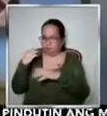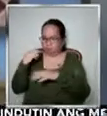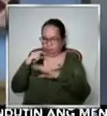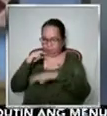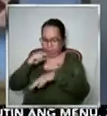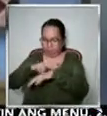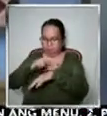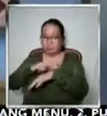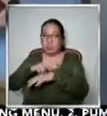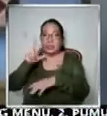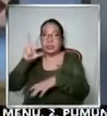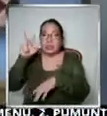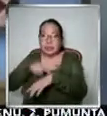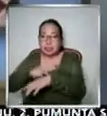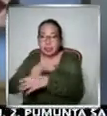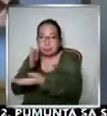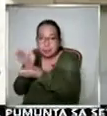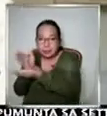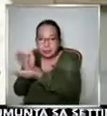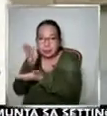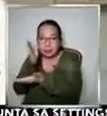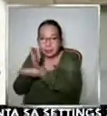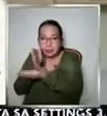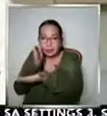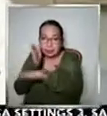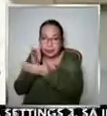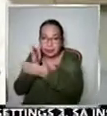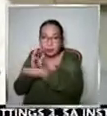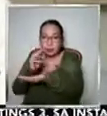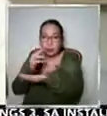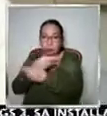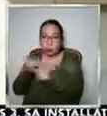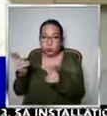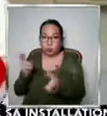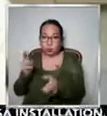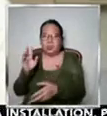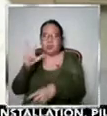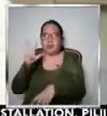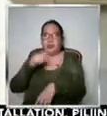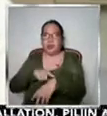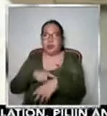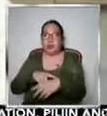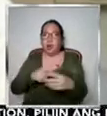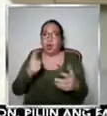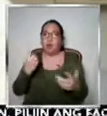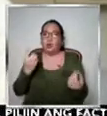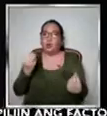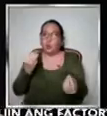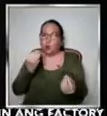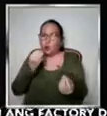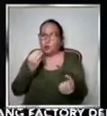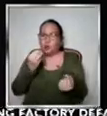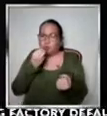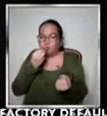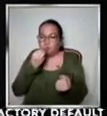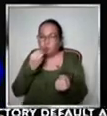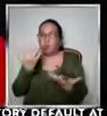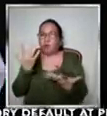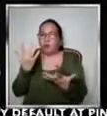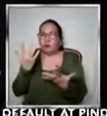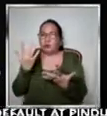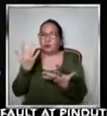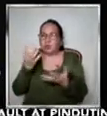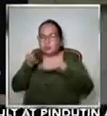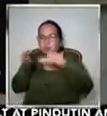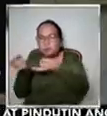pagkain, pagsubo, paglinis sa kanila, as in literal kami lang. Pag dumadating yung doktor, minsan hindi na sila pumupunta sa pasyente. Yung reason nun kasi